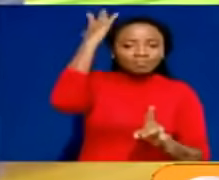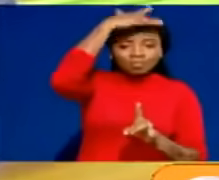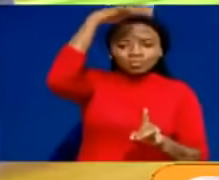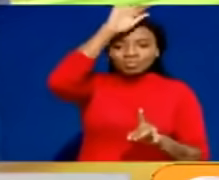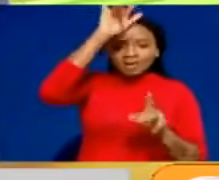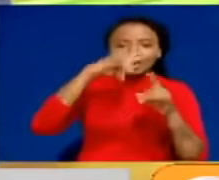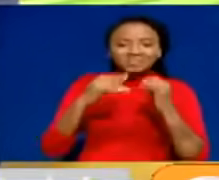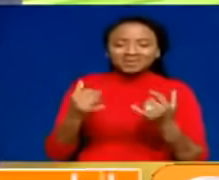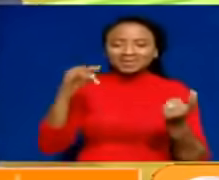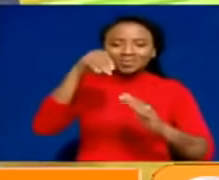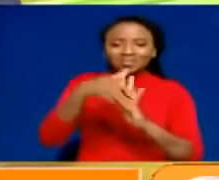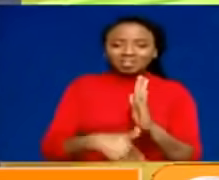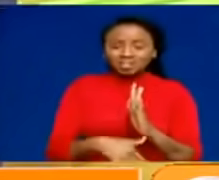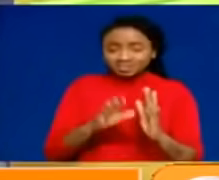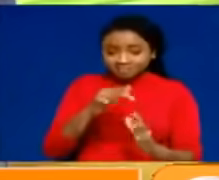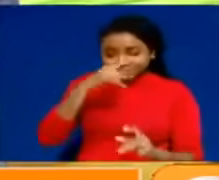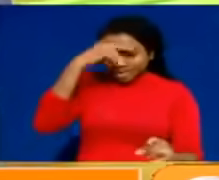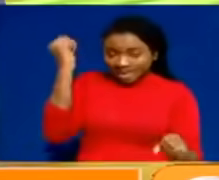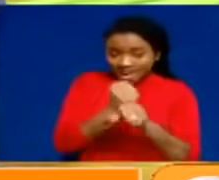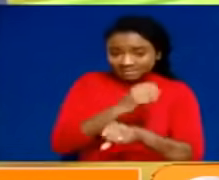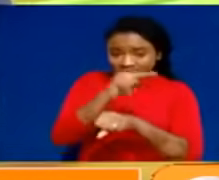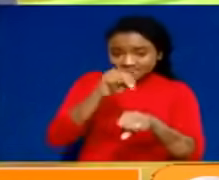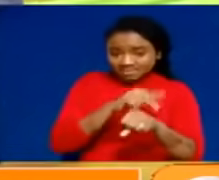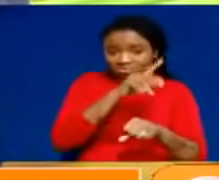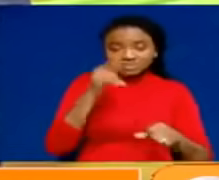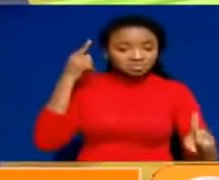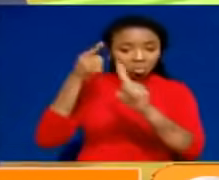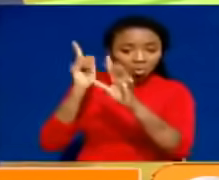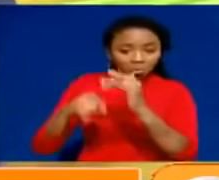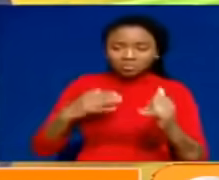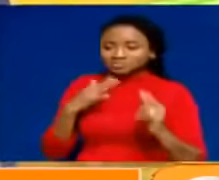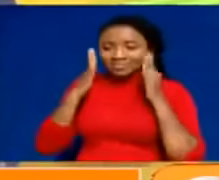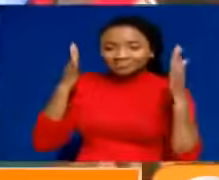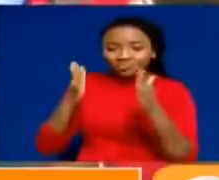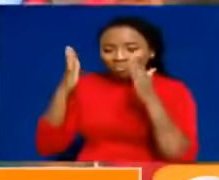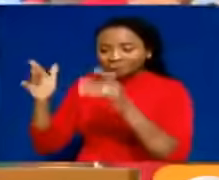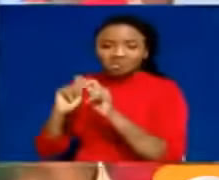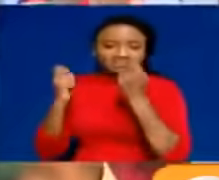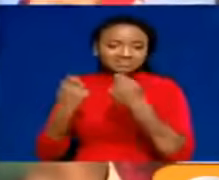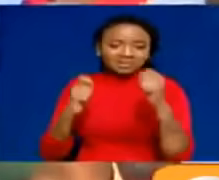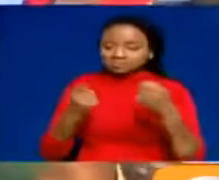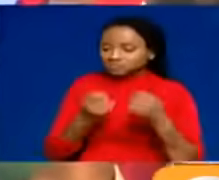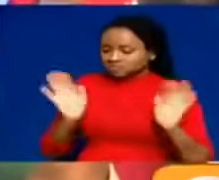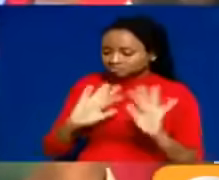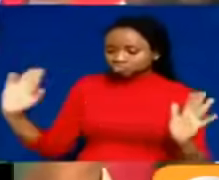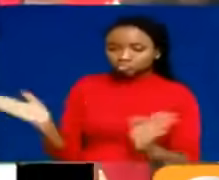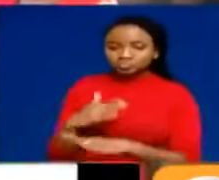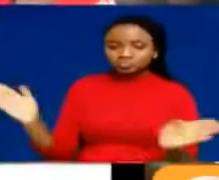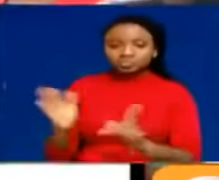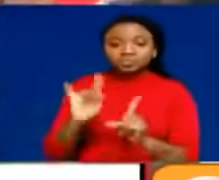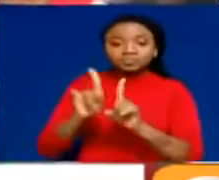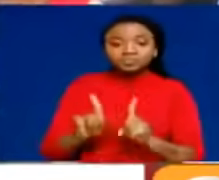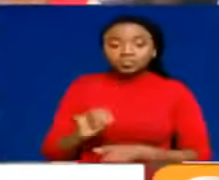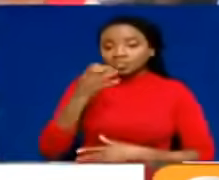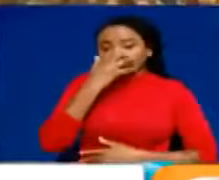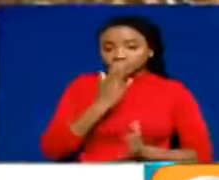Nation imekuja kubomoa ukabila na sisi tumekataa mambo ya vyeo. Naibu Rais anatazamiwa kukita kambi